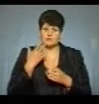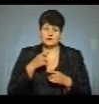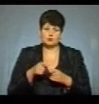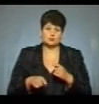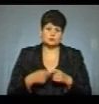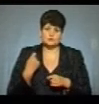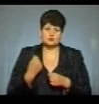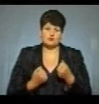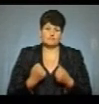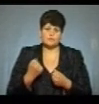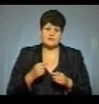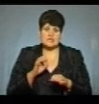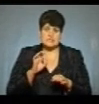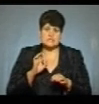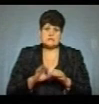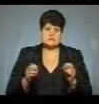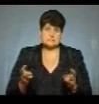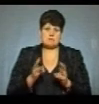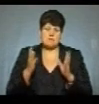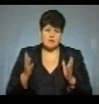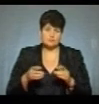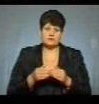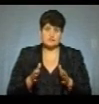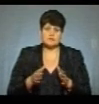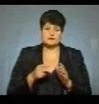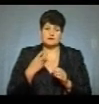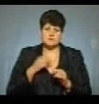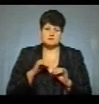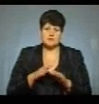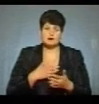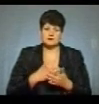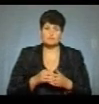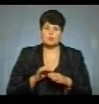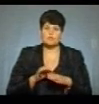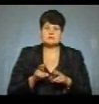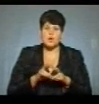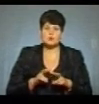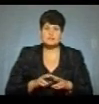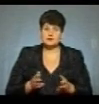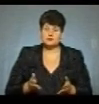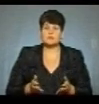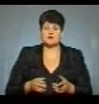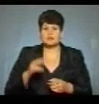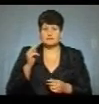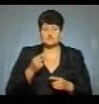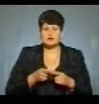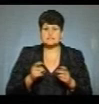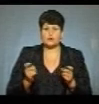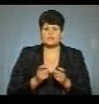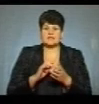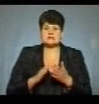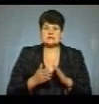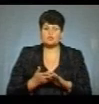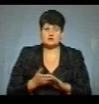пошкоджено автомобіль і спалено, порушено кримінальне провадження, активно проводиться розслідування. І вивчаються конфліктні ситуації,